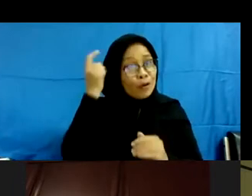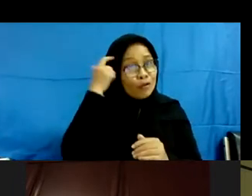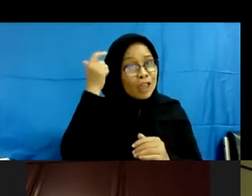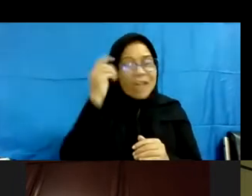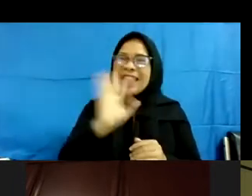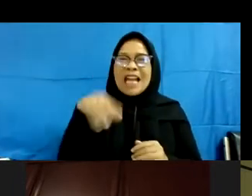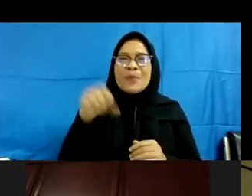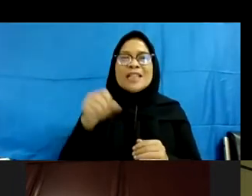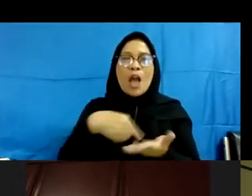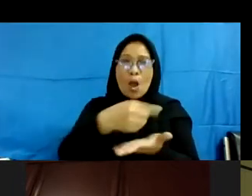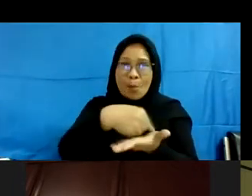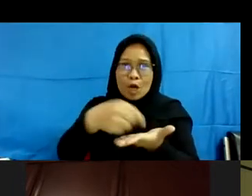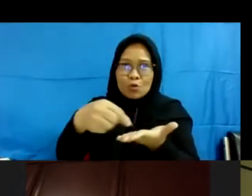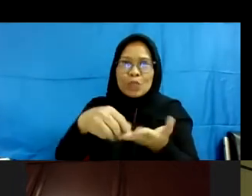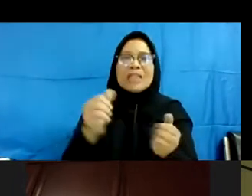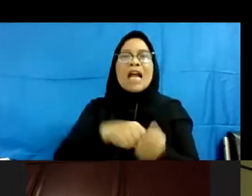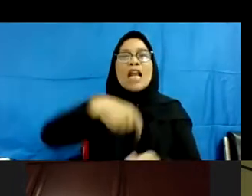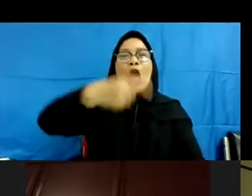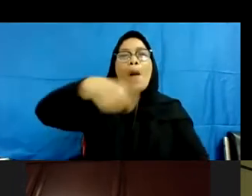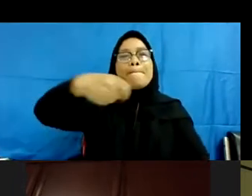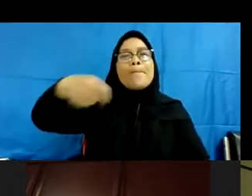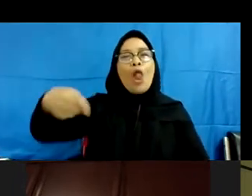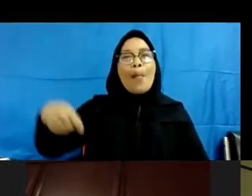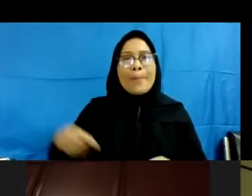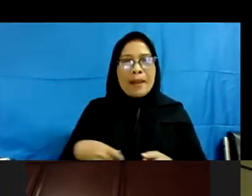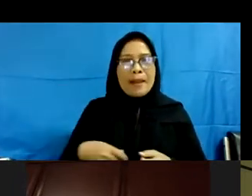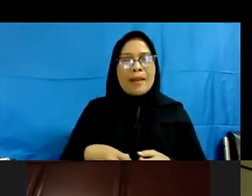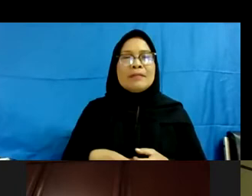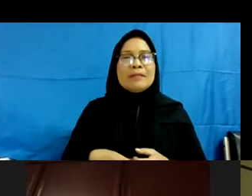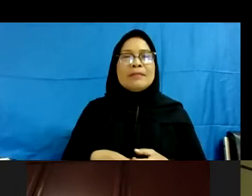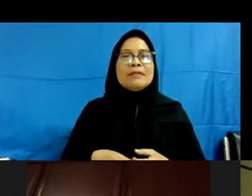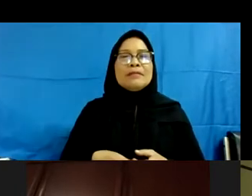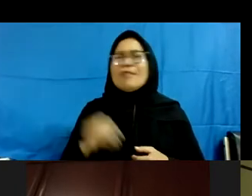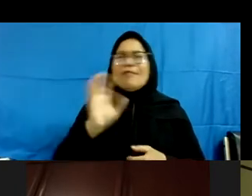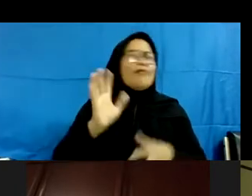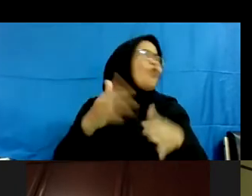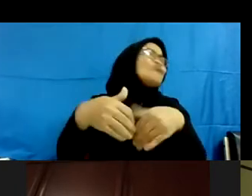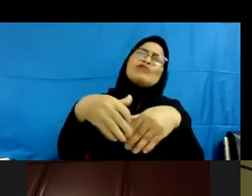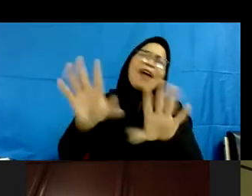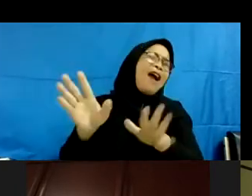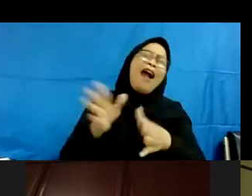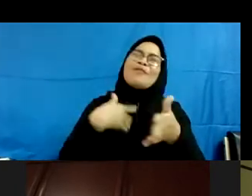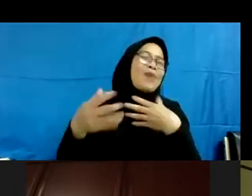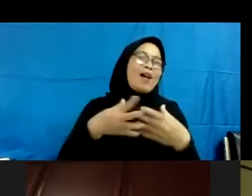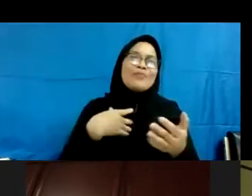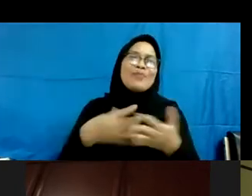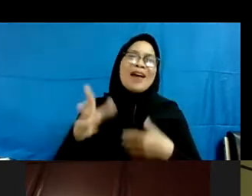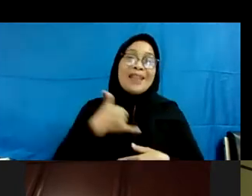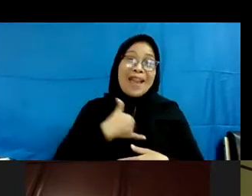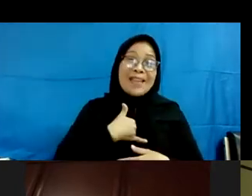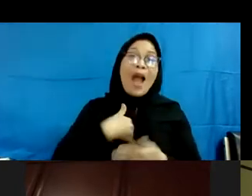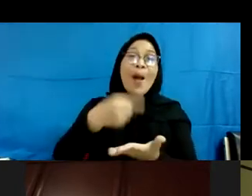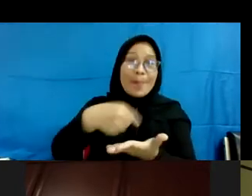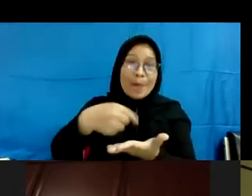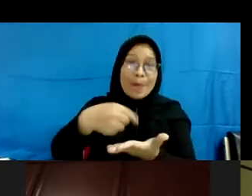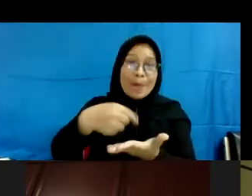pikir ribet amat gitu ya pakai Braille. Saya bilang nggak usah, emang saya mau nulisnya di Braille gitu. Jadi memang